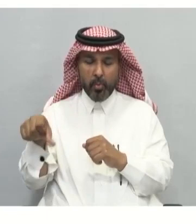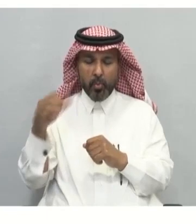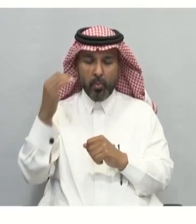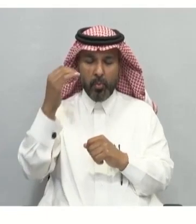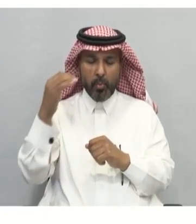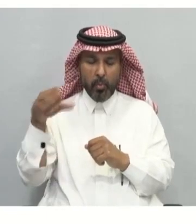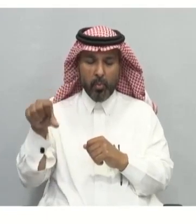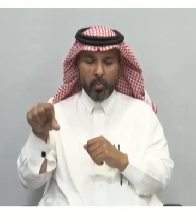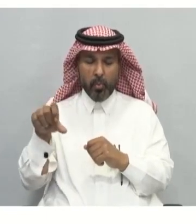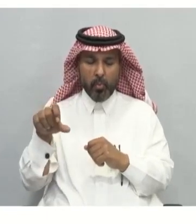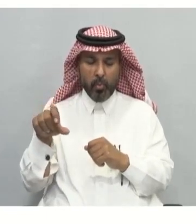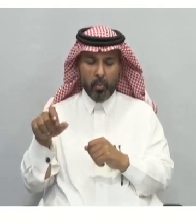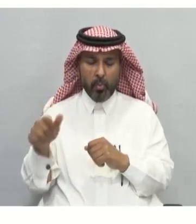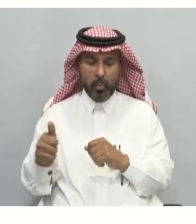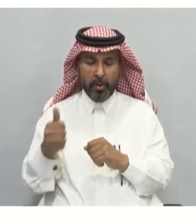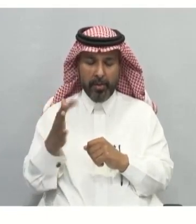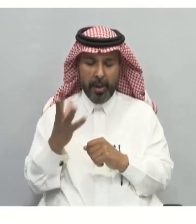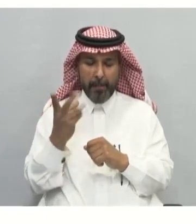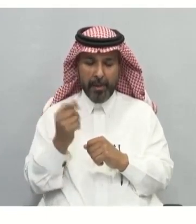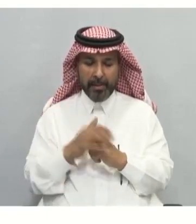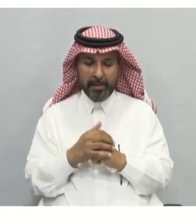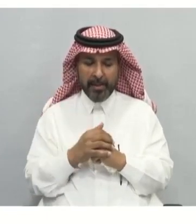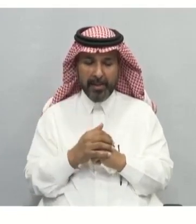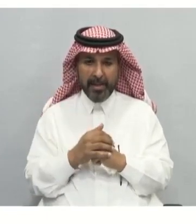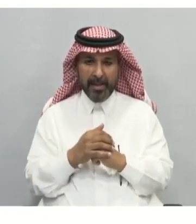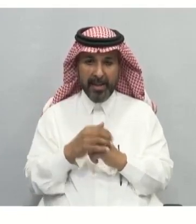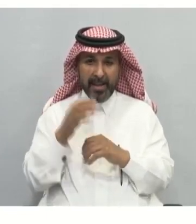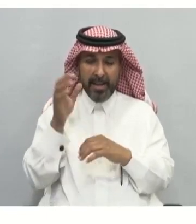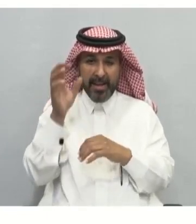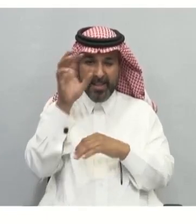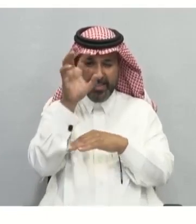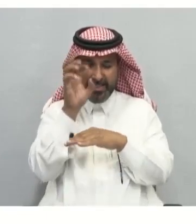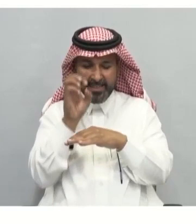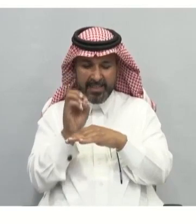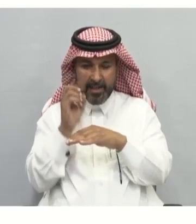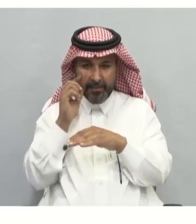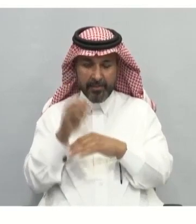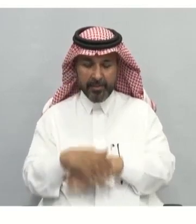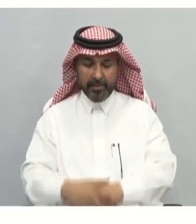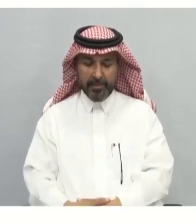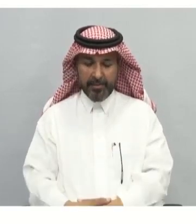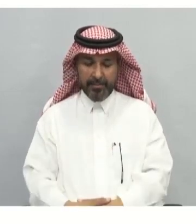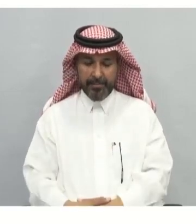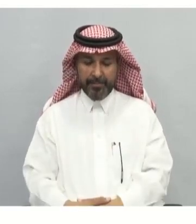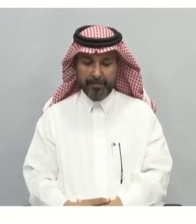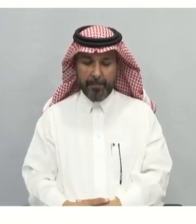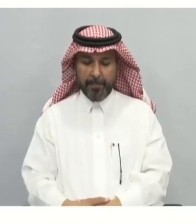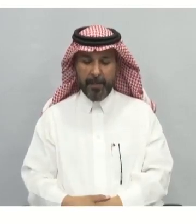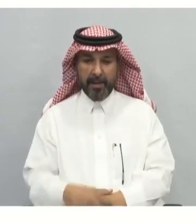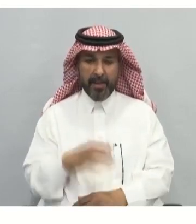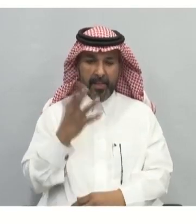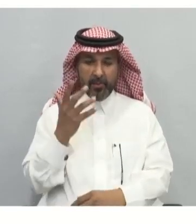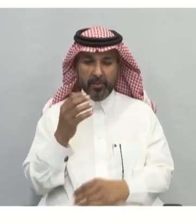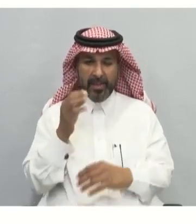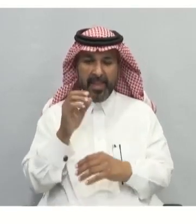ذلك من الروحه والمراد سير اخر النهار كذلكم ثالثا وشيء من